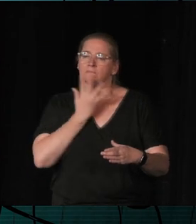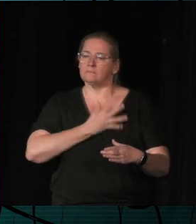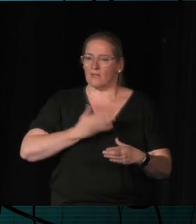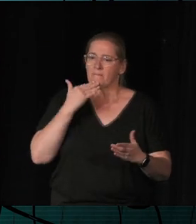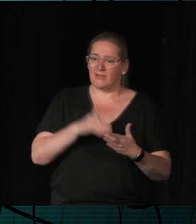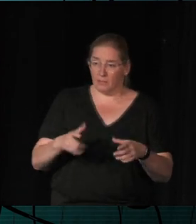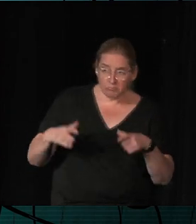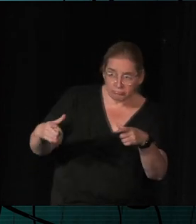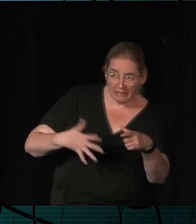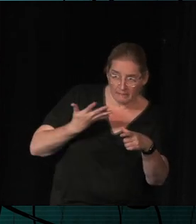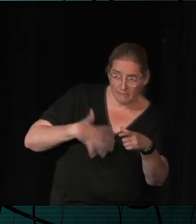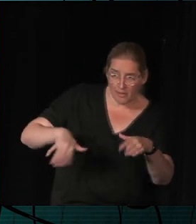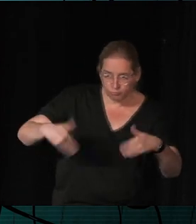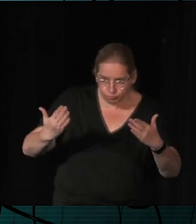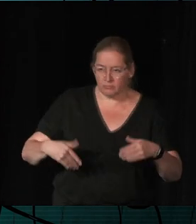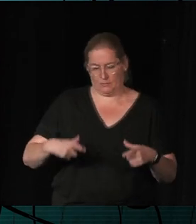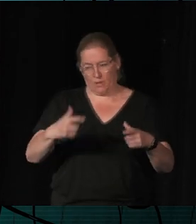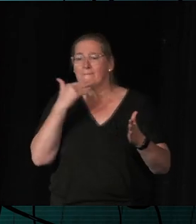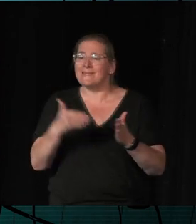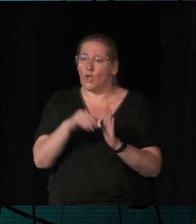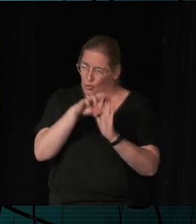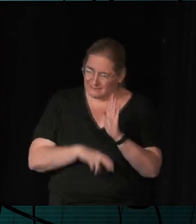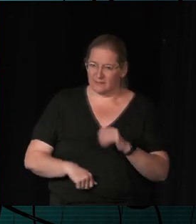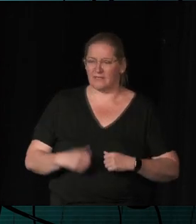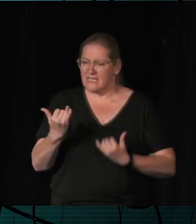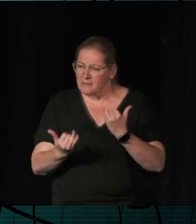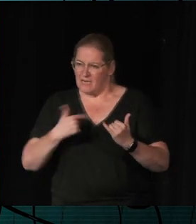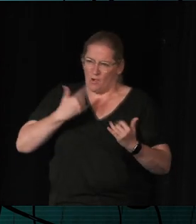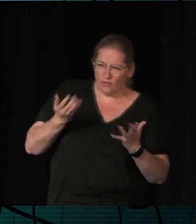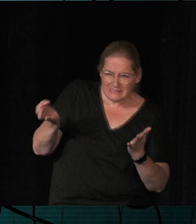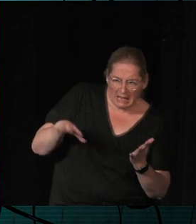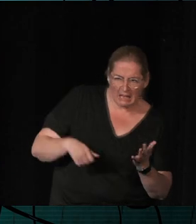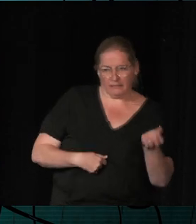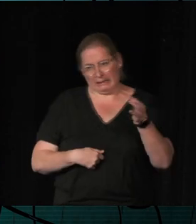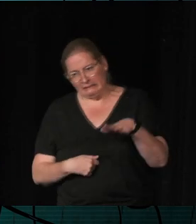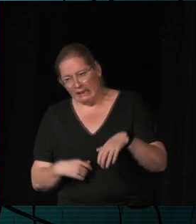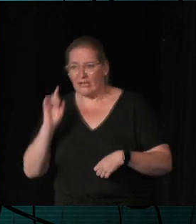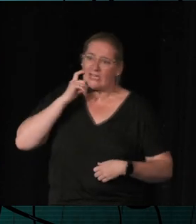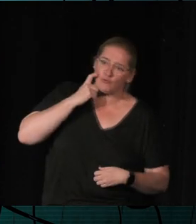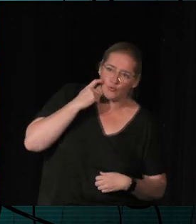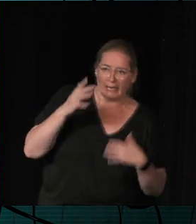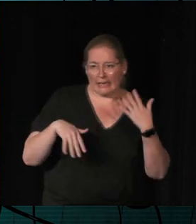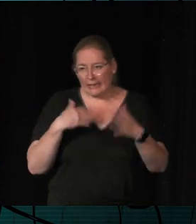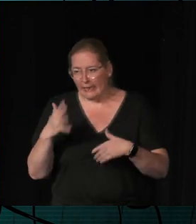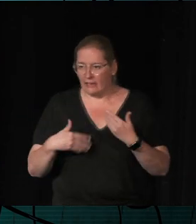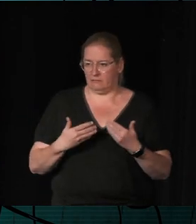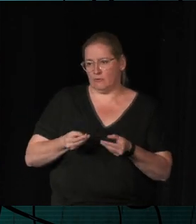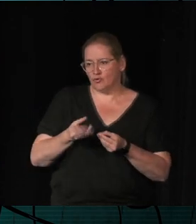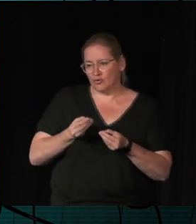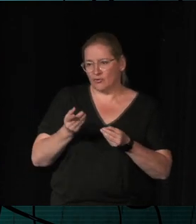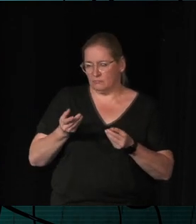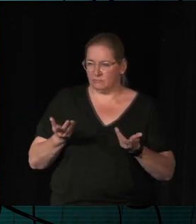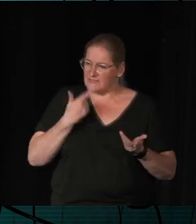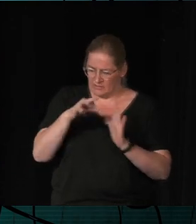après, c'est une autre question, en tout cas voilà, et si je te laisse choisir, ah ouais, mais tu vois, moi je mettrais un peu plus de sucre. Ah, et puis on va mettre... c'est